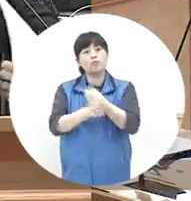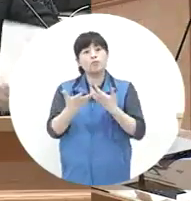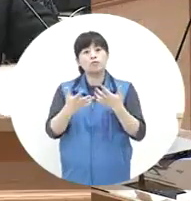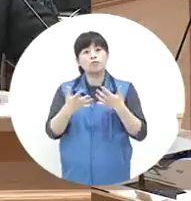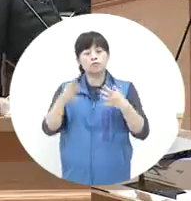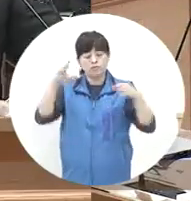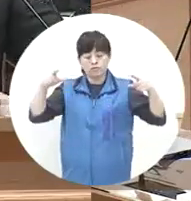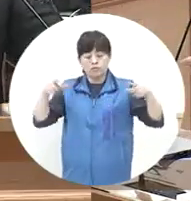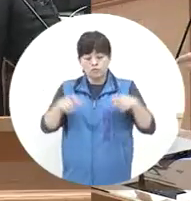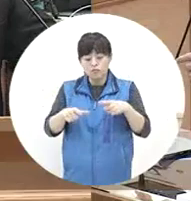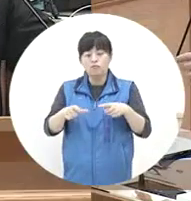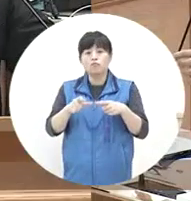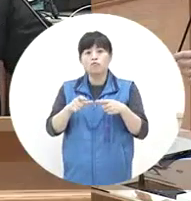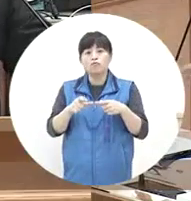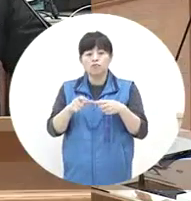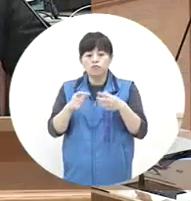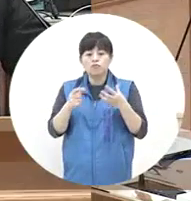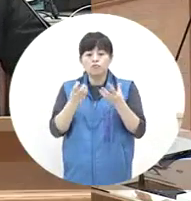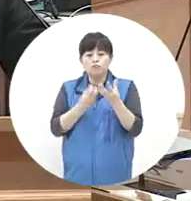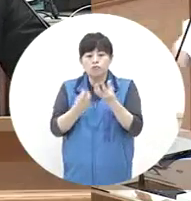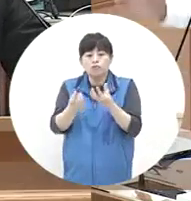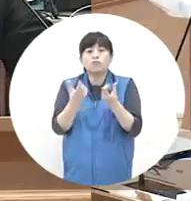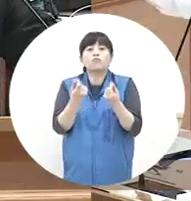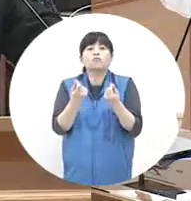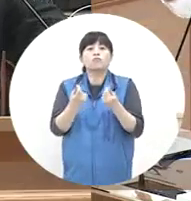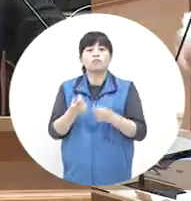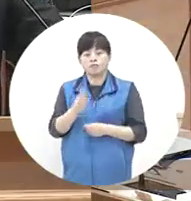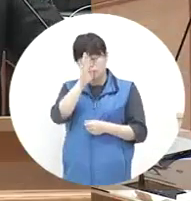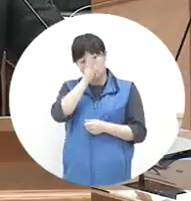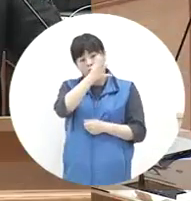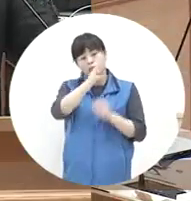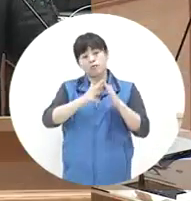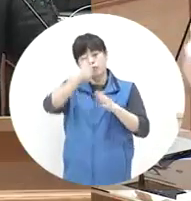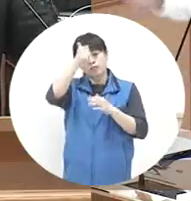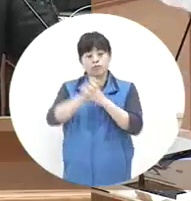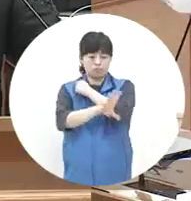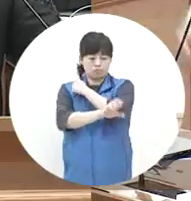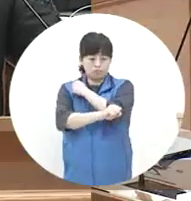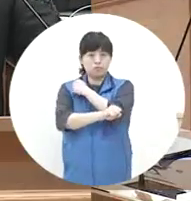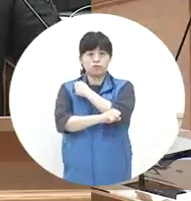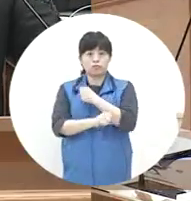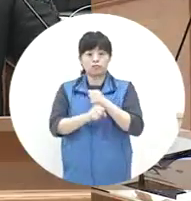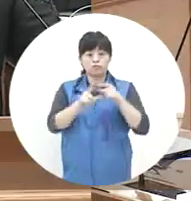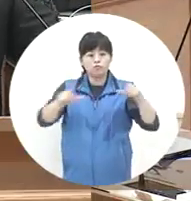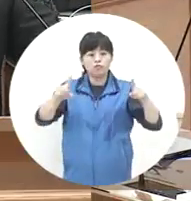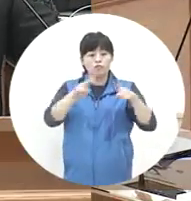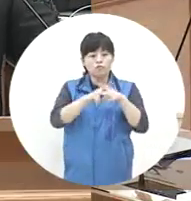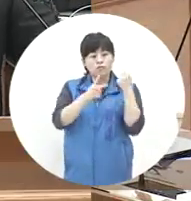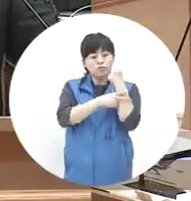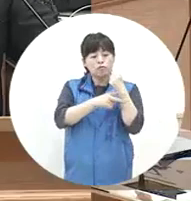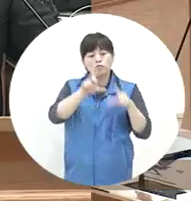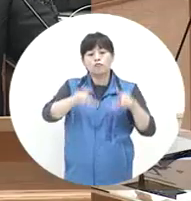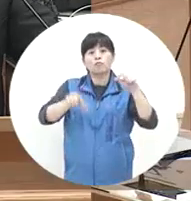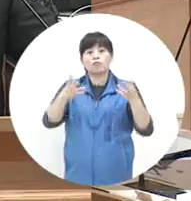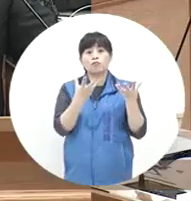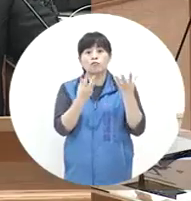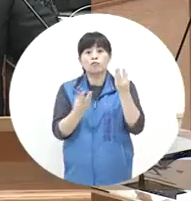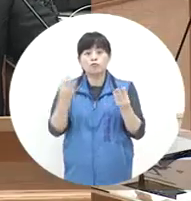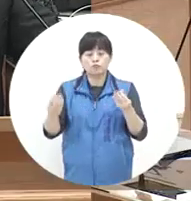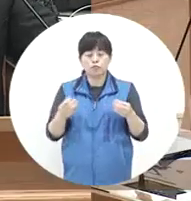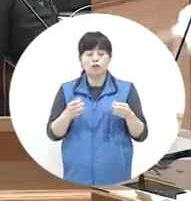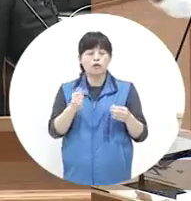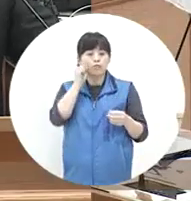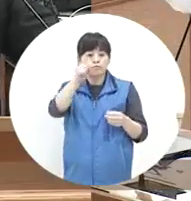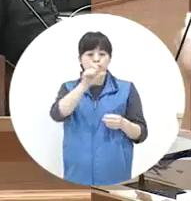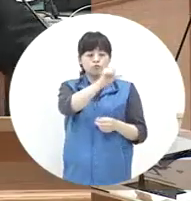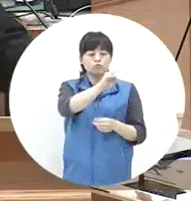版的统筹分配管。我想请问一下市长，里基层大小里不一，那现在就是一个月